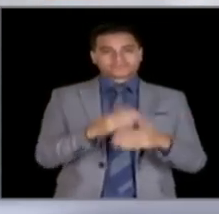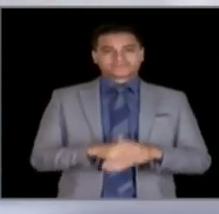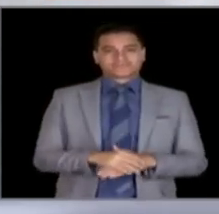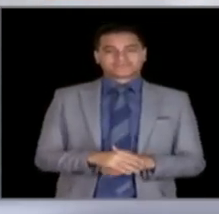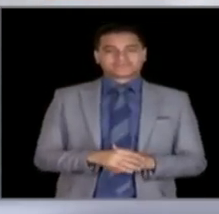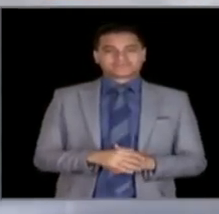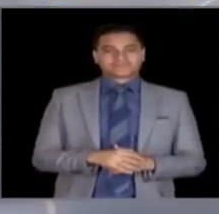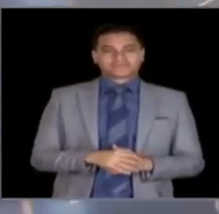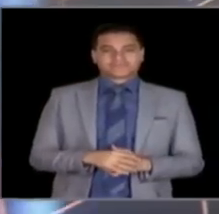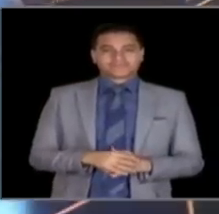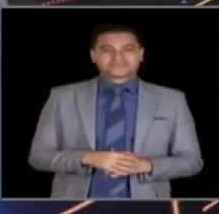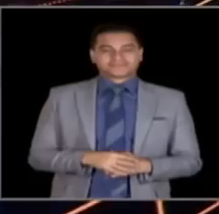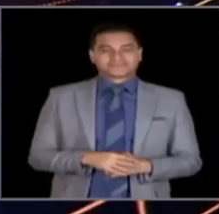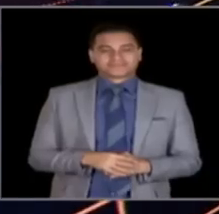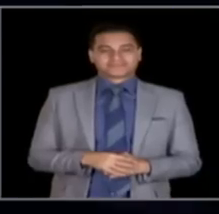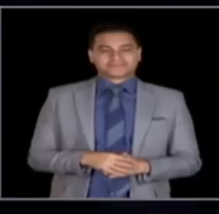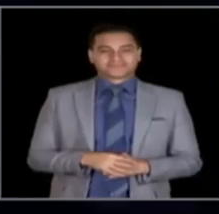المبلغ لكام.